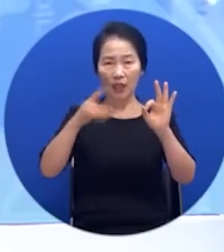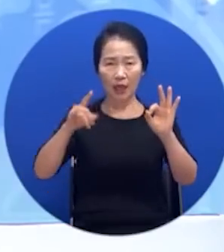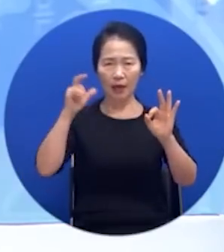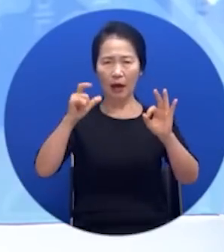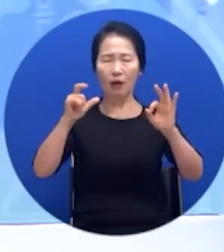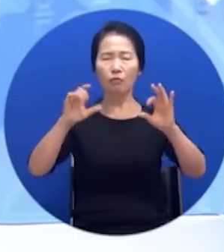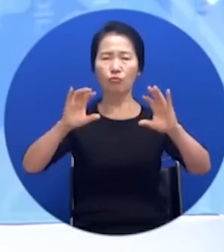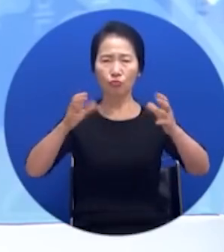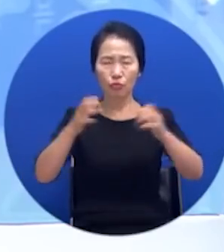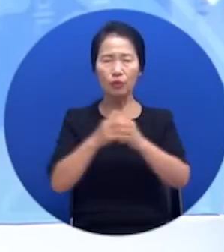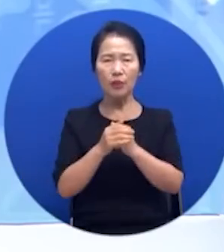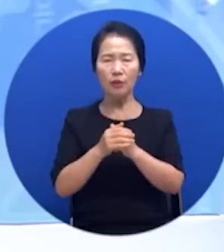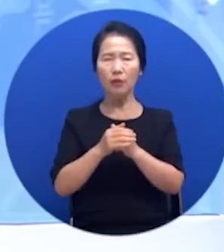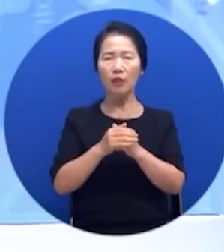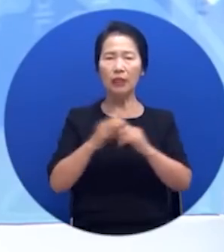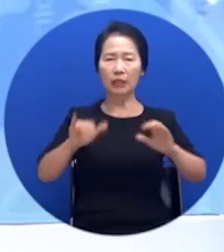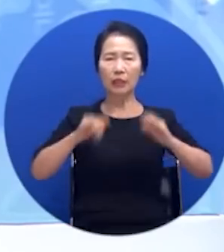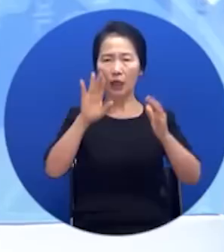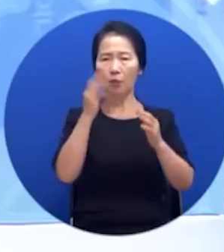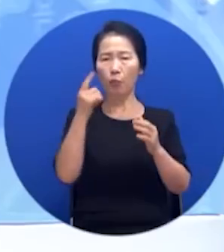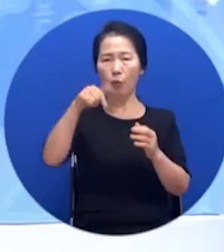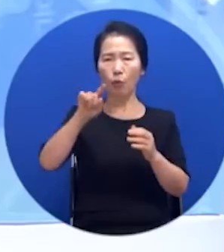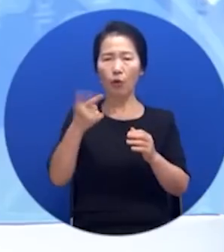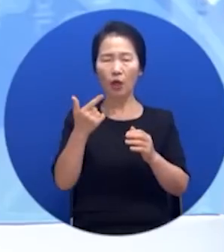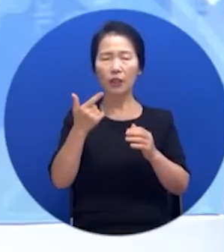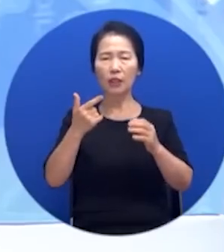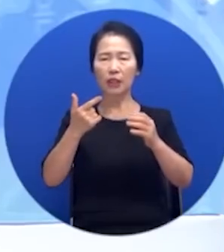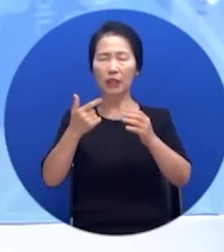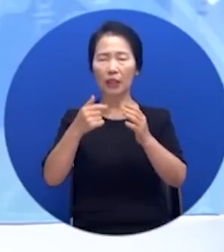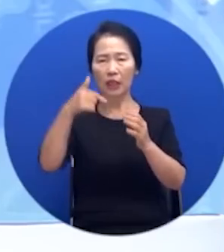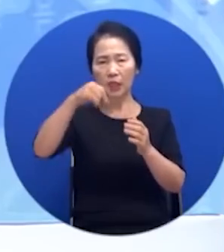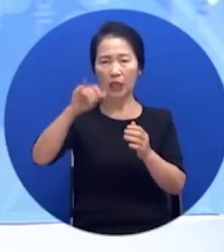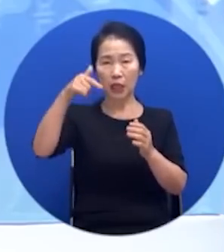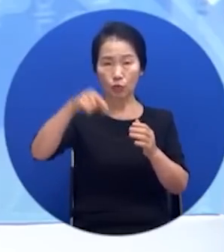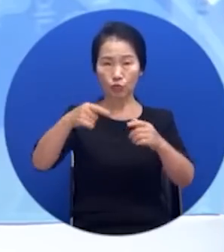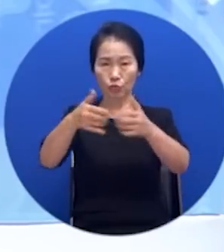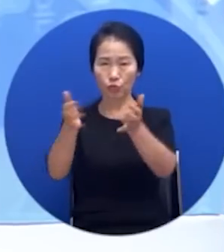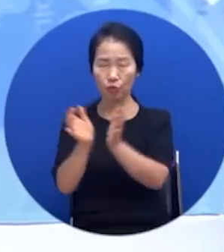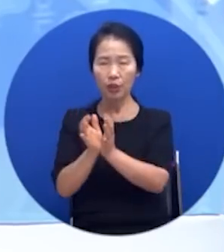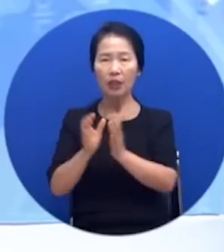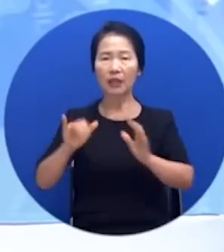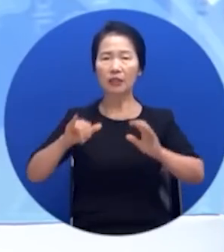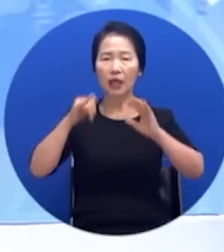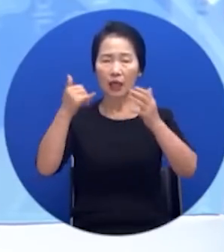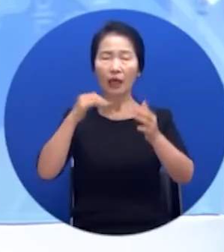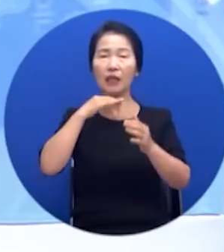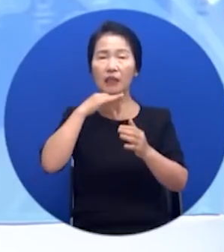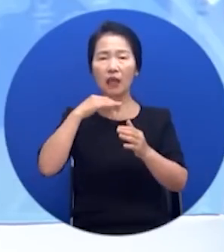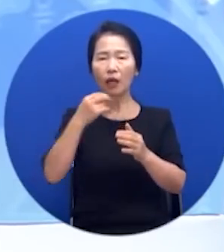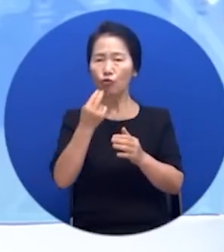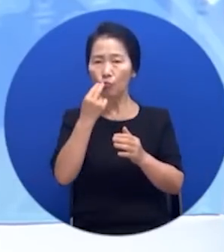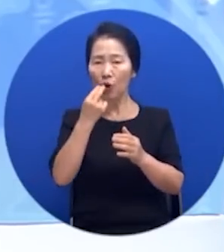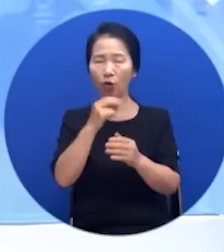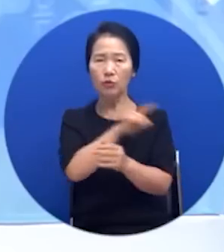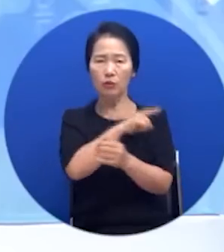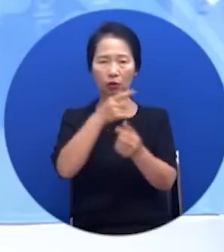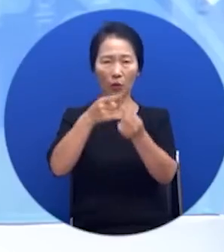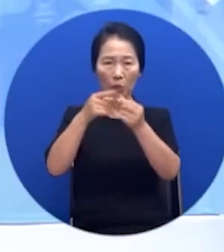2030년에는 세계보건기구 보고서에 의하면 세계에서 기대 수명이 첫